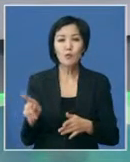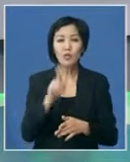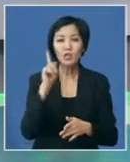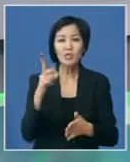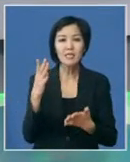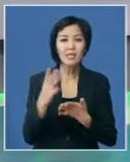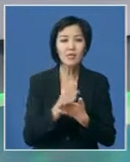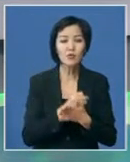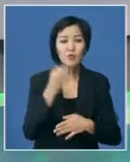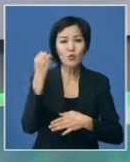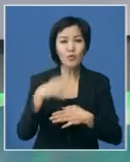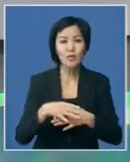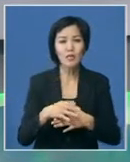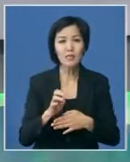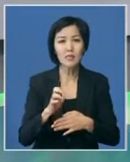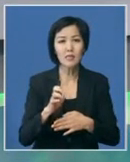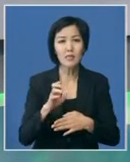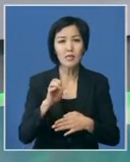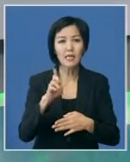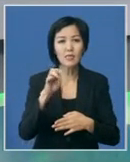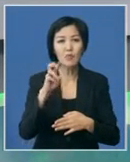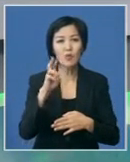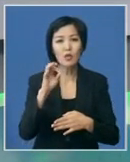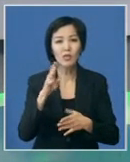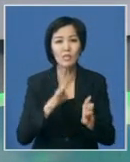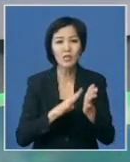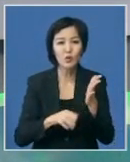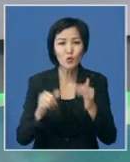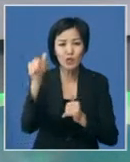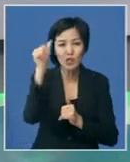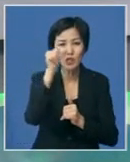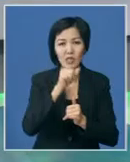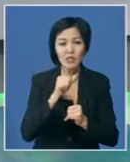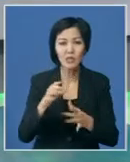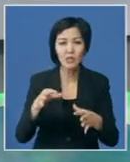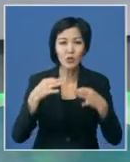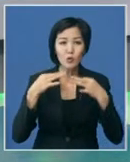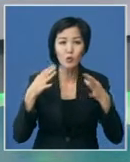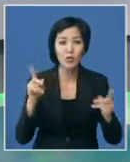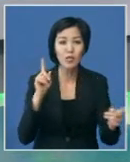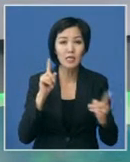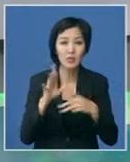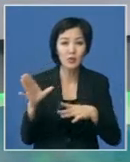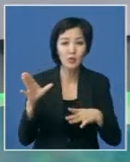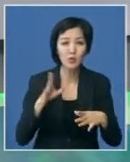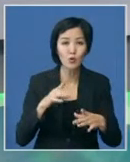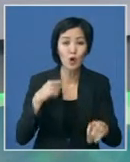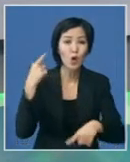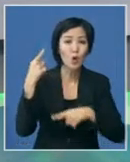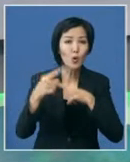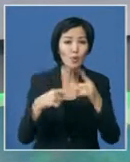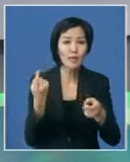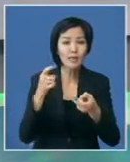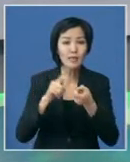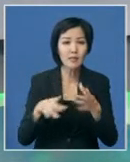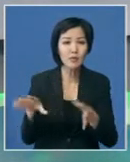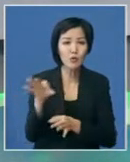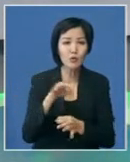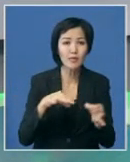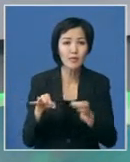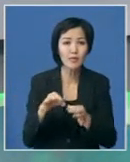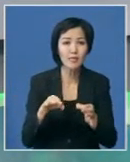Бүгін жастар ресурстық орталығында Бәтима Есполатқызының 90 жылдық торқалы тойына орай кездесу өтті. Ұрпақтар сабақтастығы